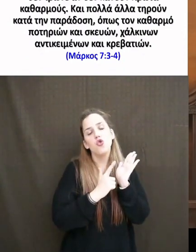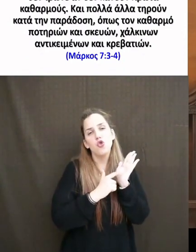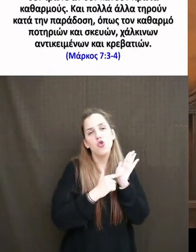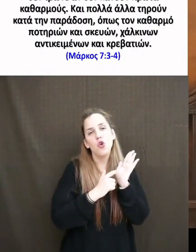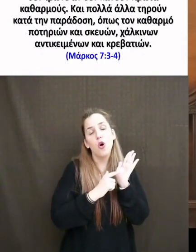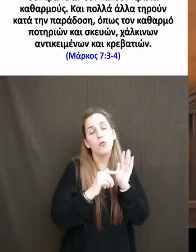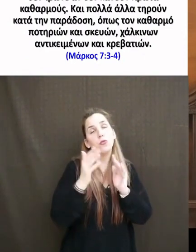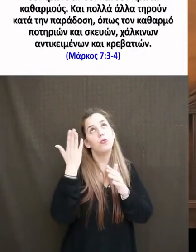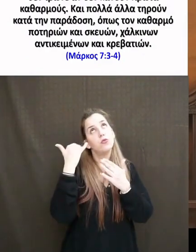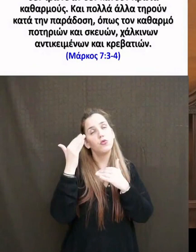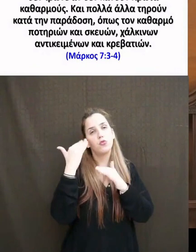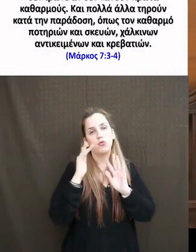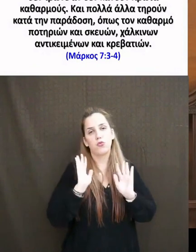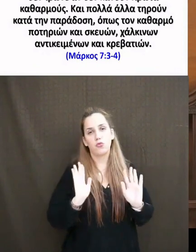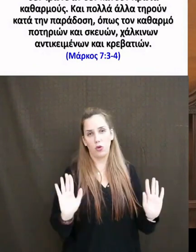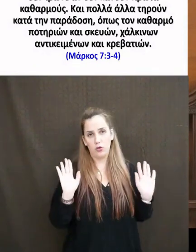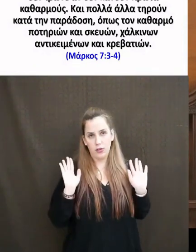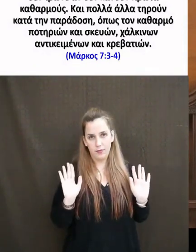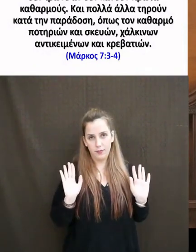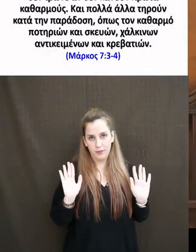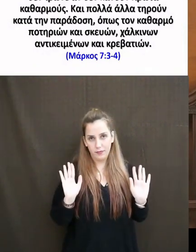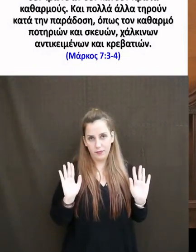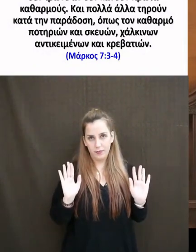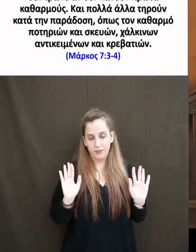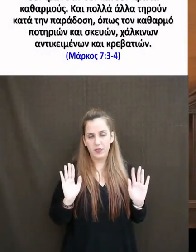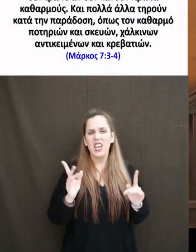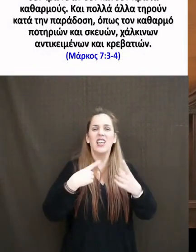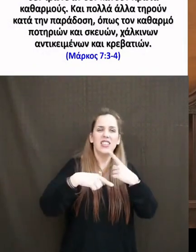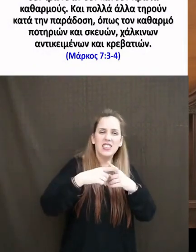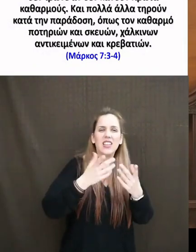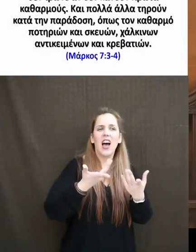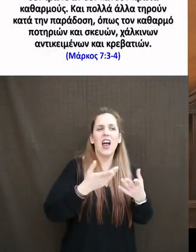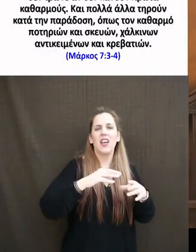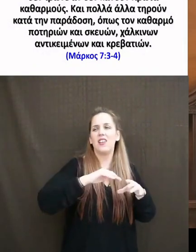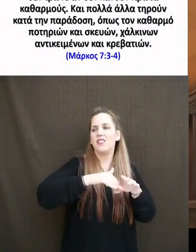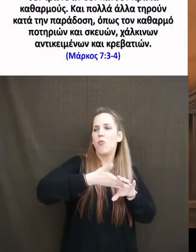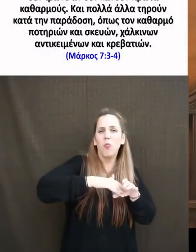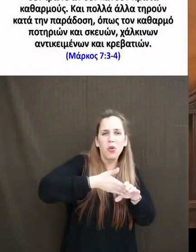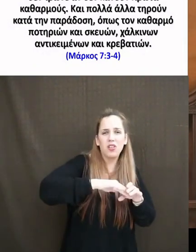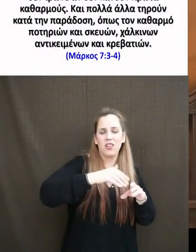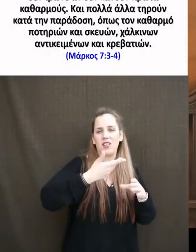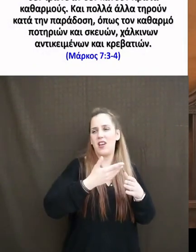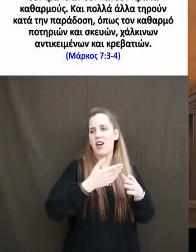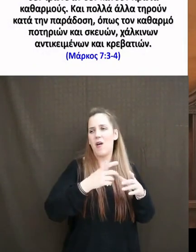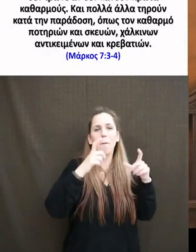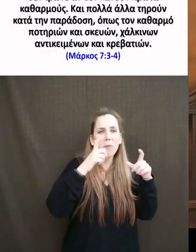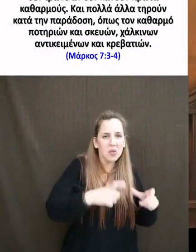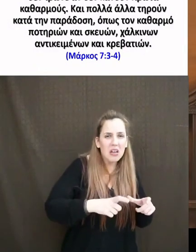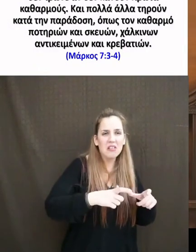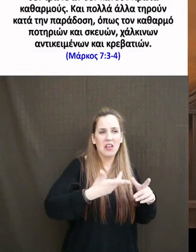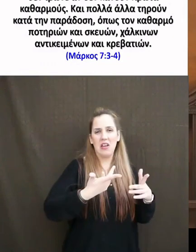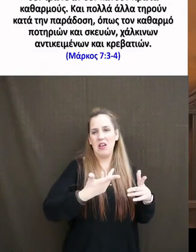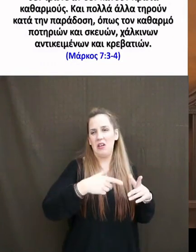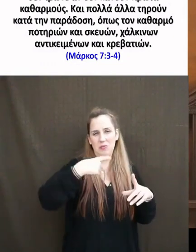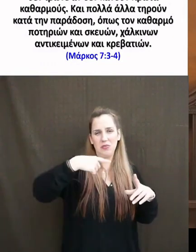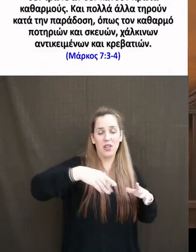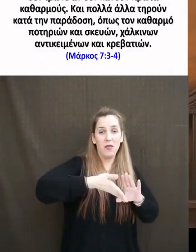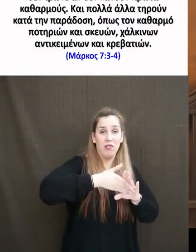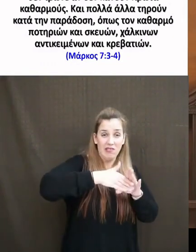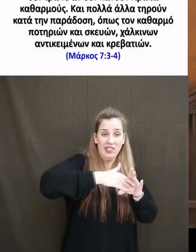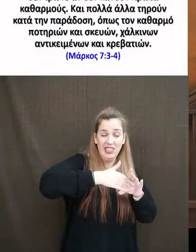πολλά άλλα τηρούν κατά την παράδοση, όπως τον καθαρμό ποτηριών και σκευών, χάλκινων αντικειμένων και